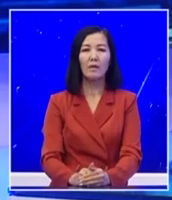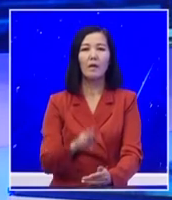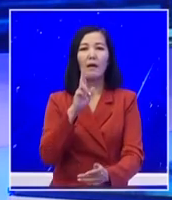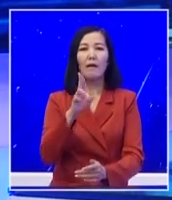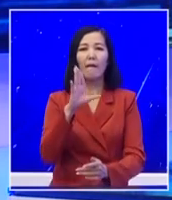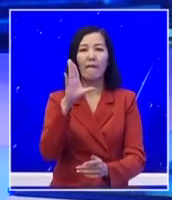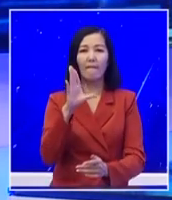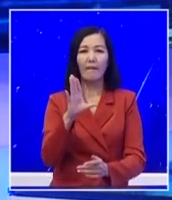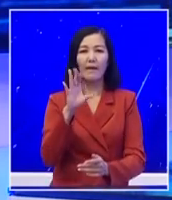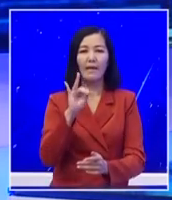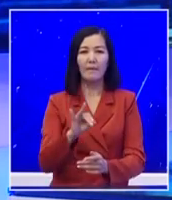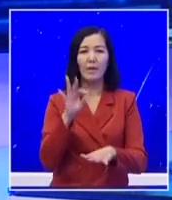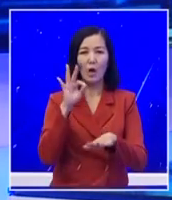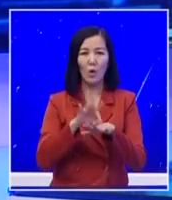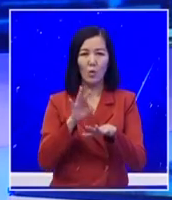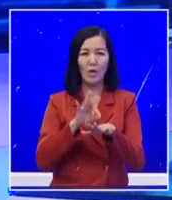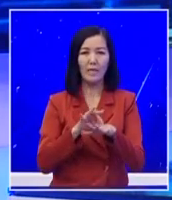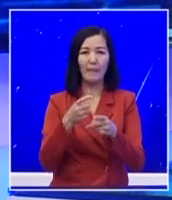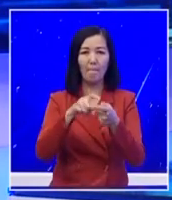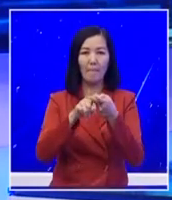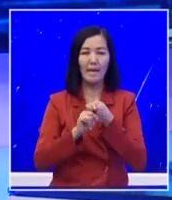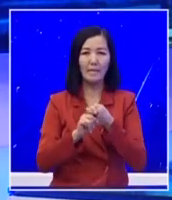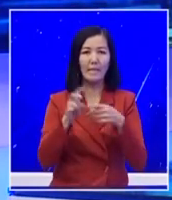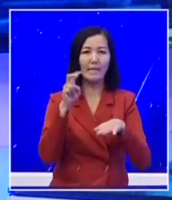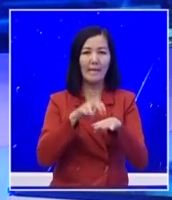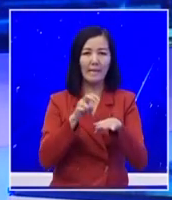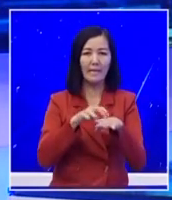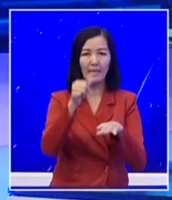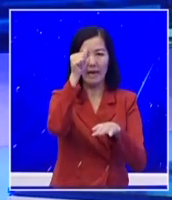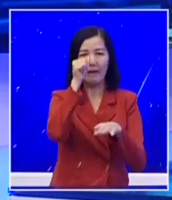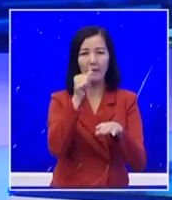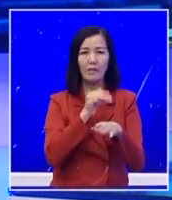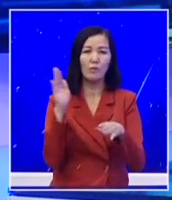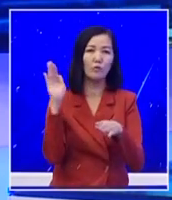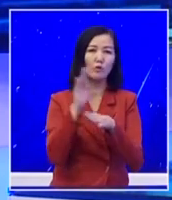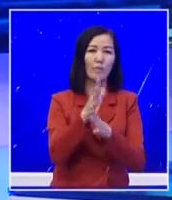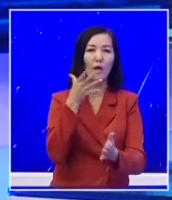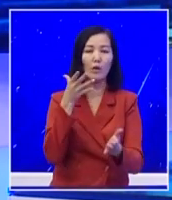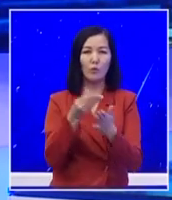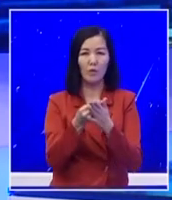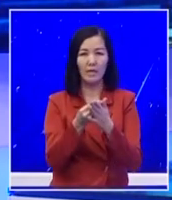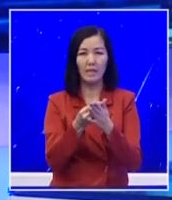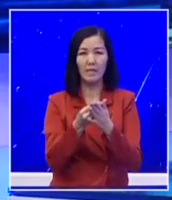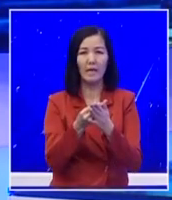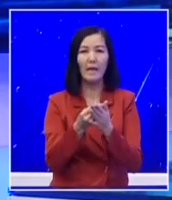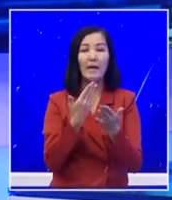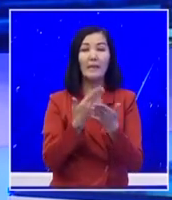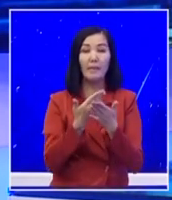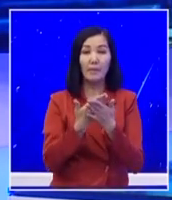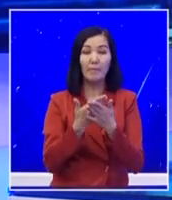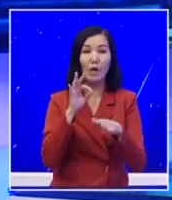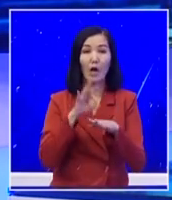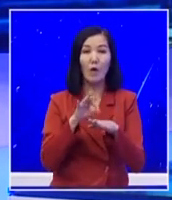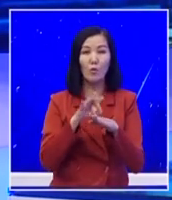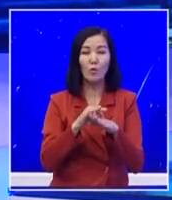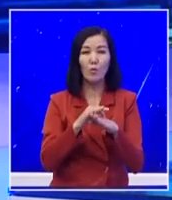Коронавирустық инфекциямен ауыратын науқастармен байланыста жүрген дәрігерлердің айлығына үстемақы төленеді. Үстемақы симптомсыз пациенттермен